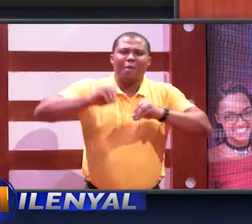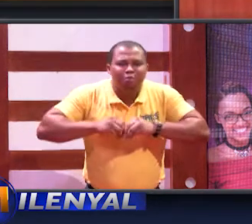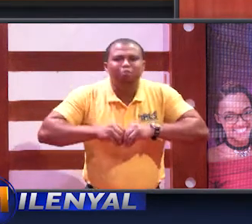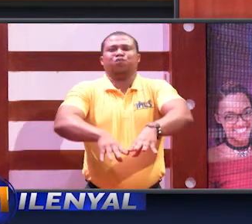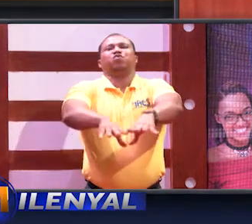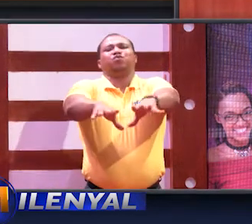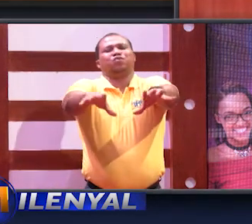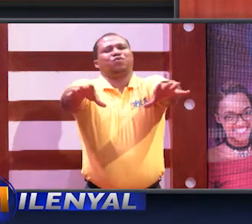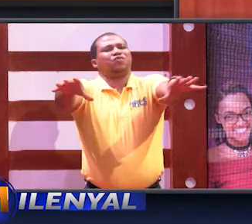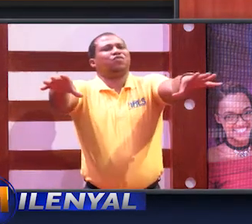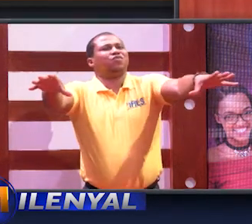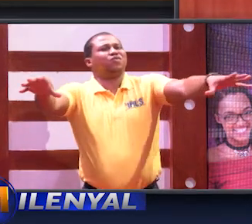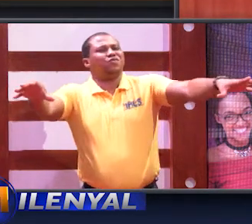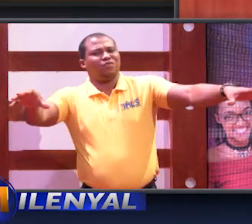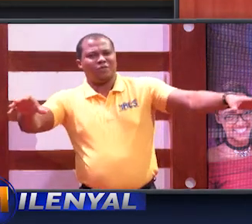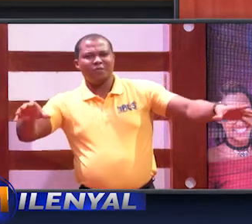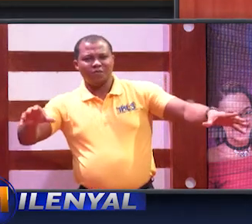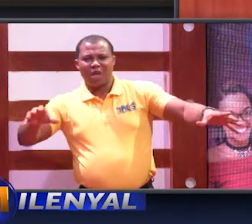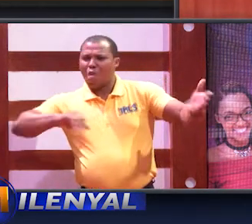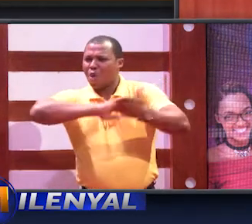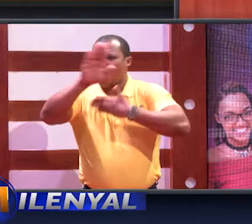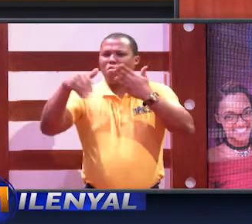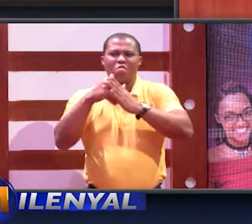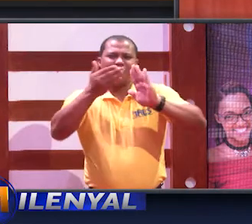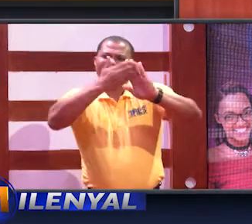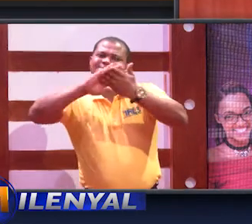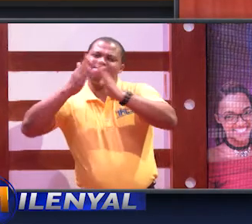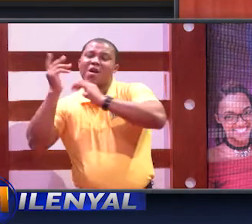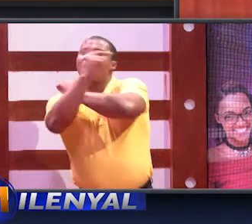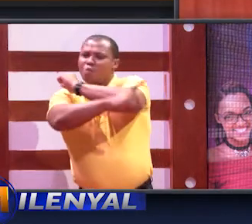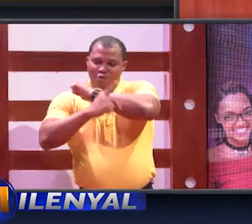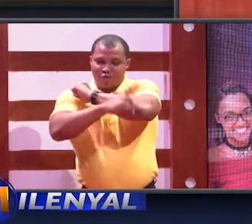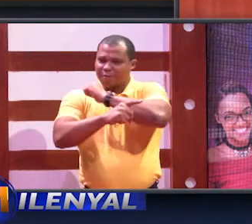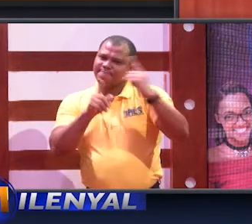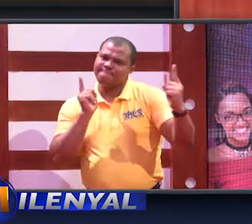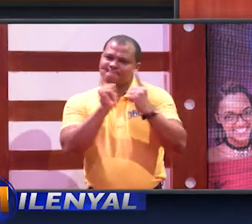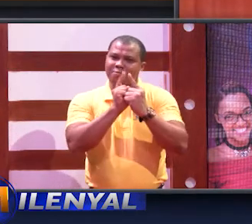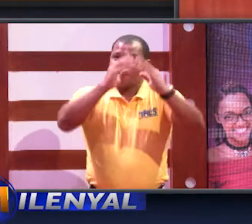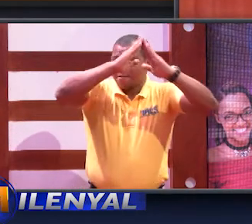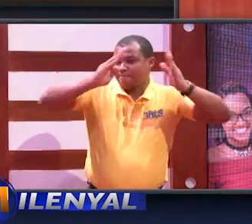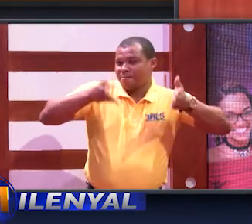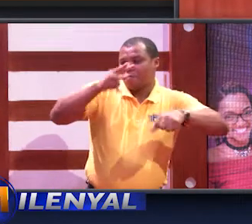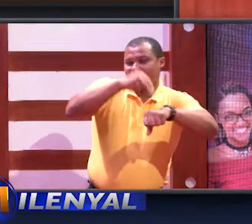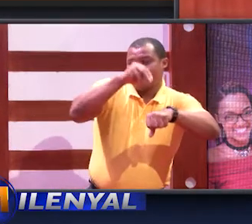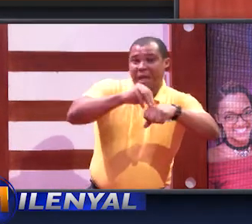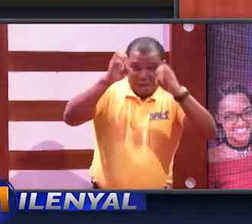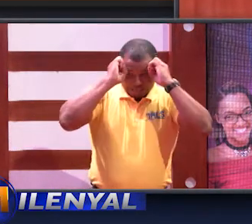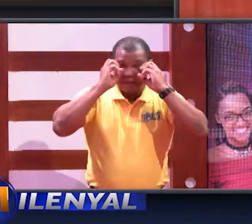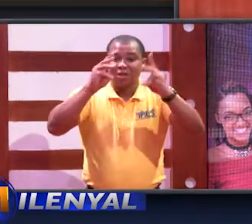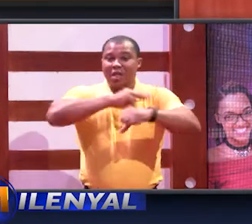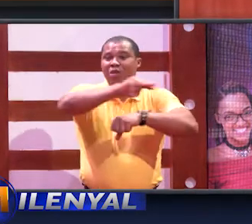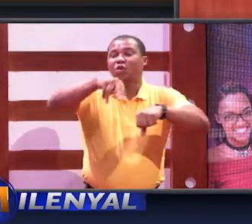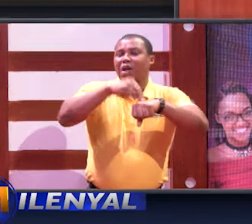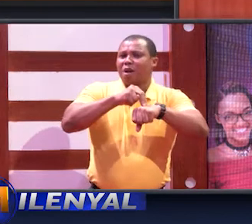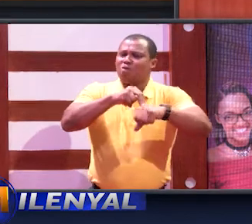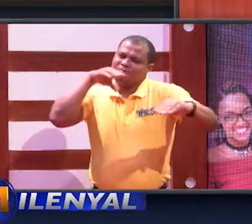tout le pays. Hein? Déjà que nous avons des discussions que nous avons entamées avec le ministère de l'Éducation nationale pour nous comment nous sommes capables